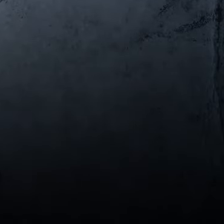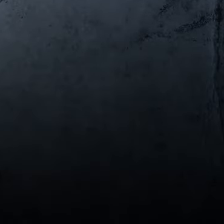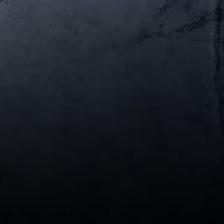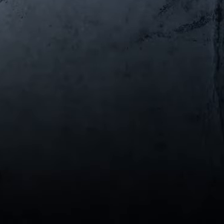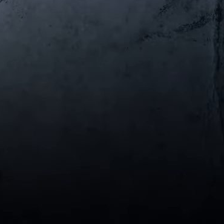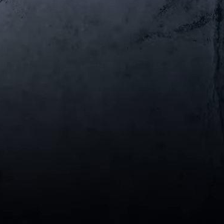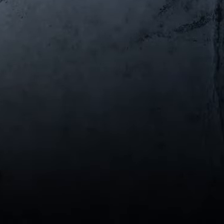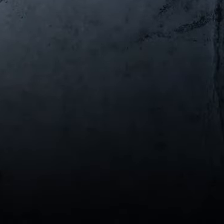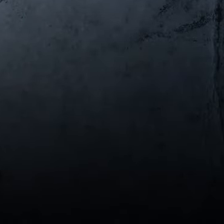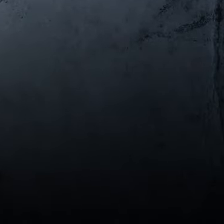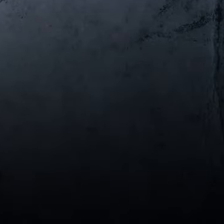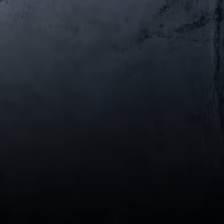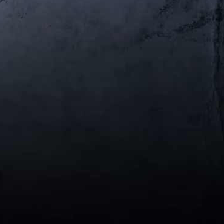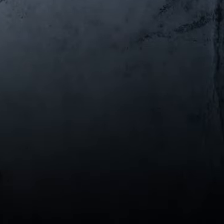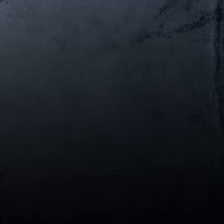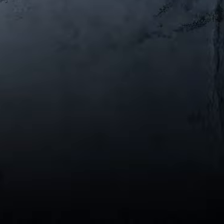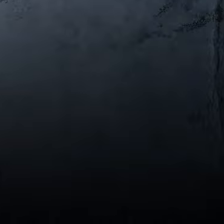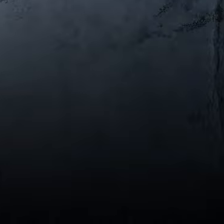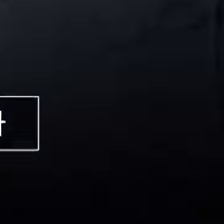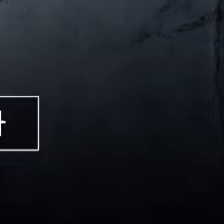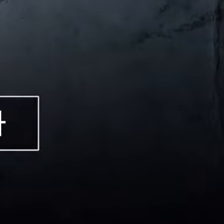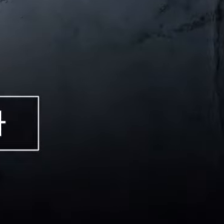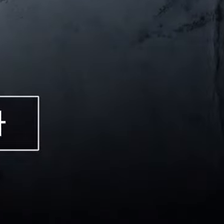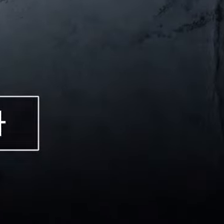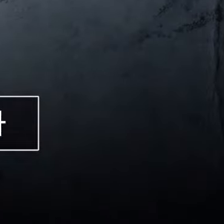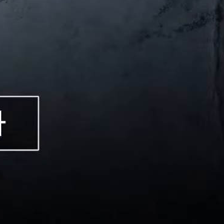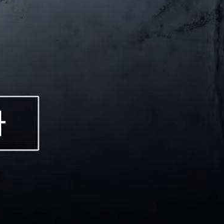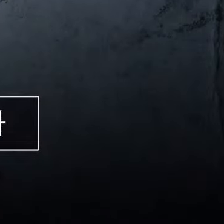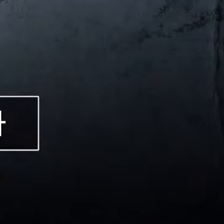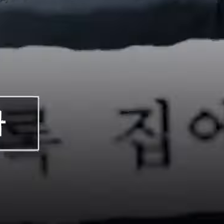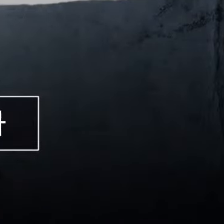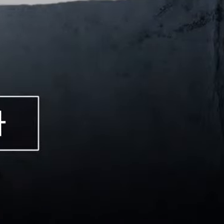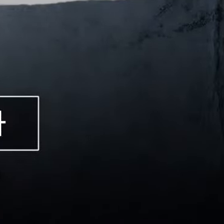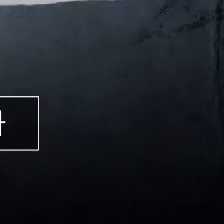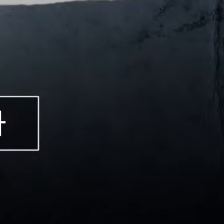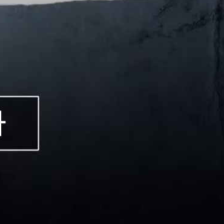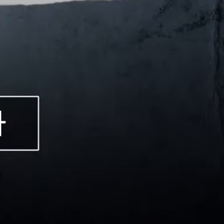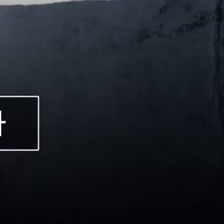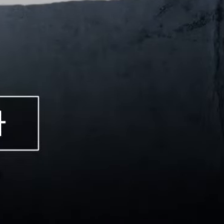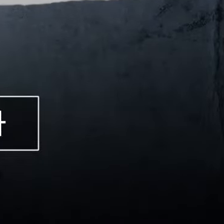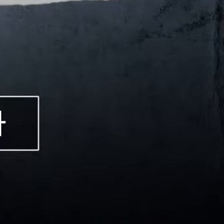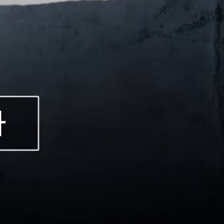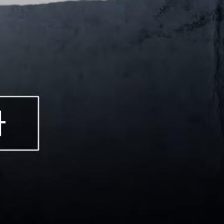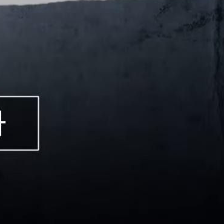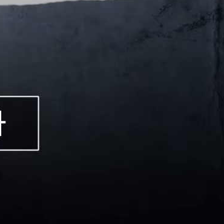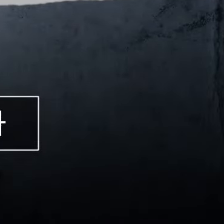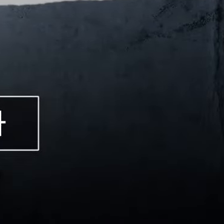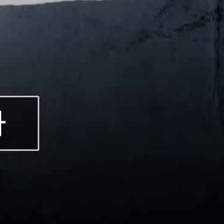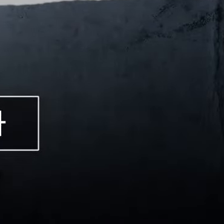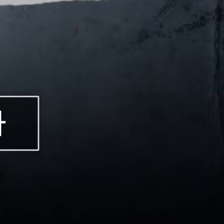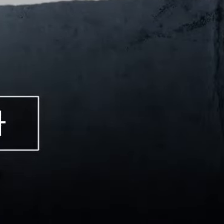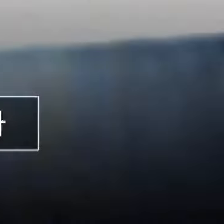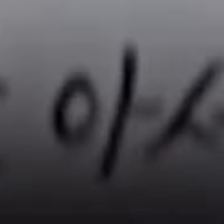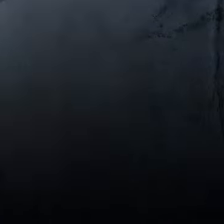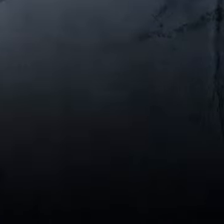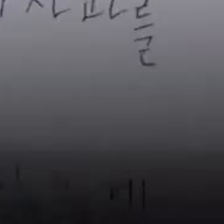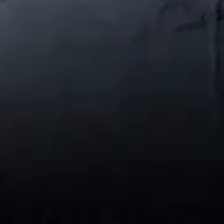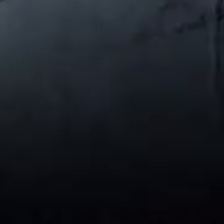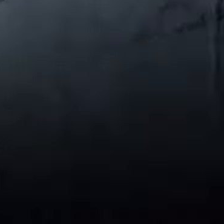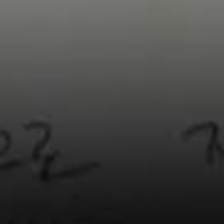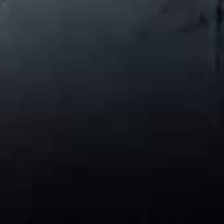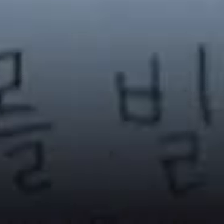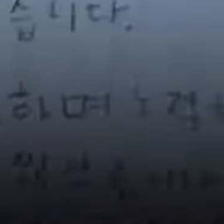일이 벌어지기 전에 한편으로 잘 됐다며 한 번만 용서해 주시면 집에서 잘 관리하겠다고 답했습니다.